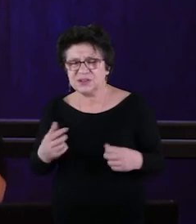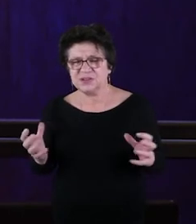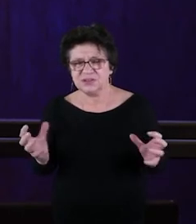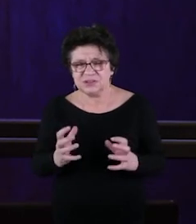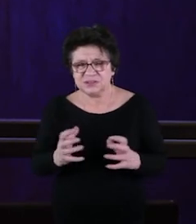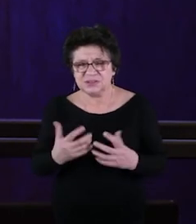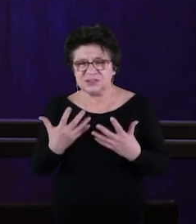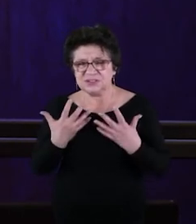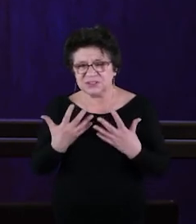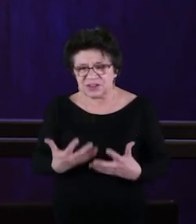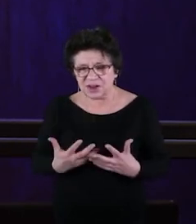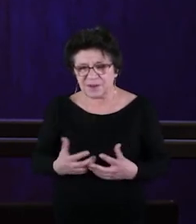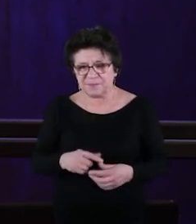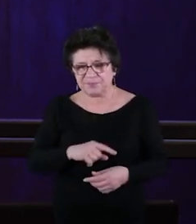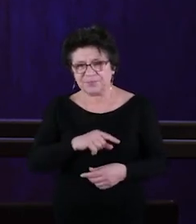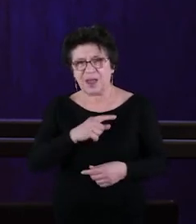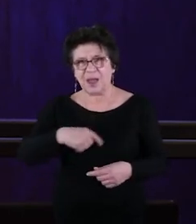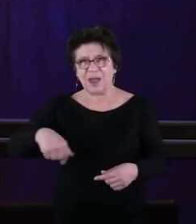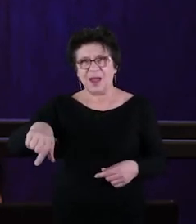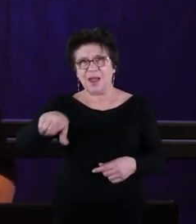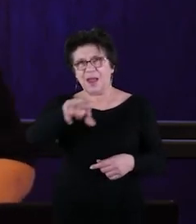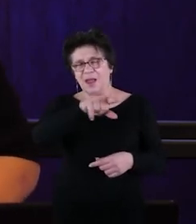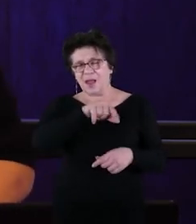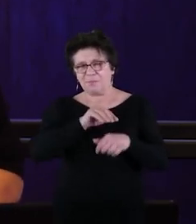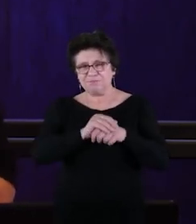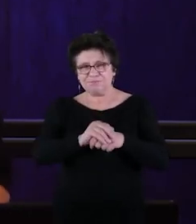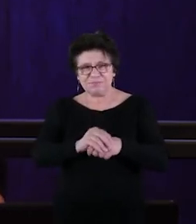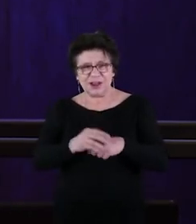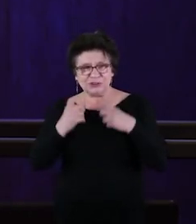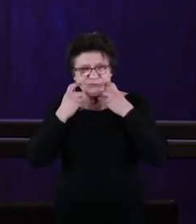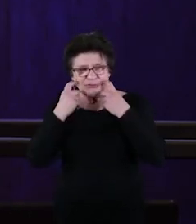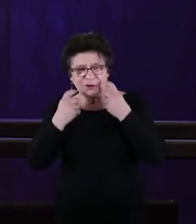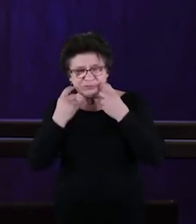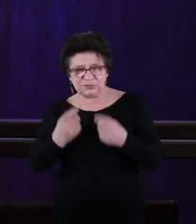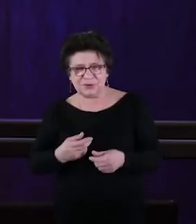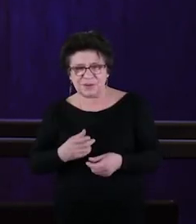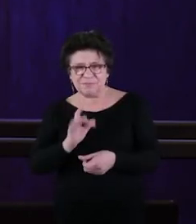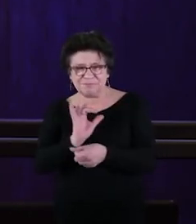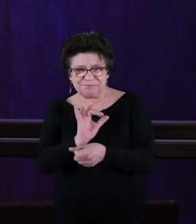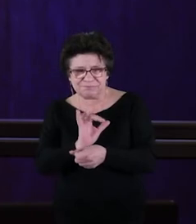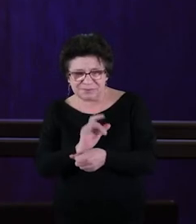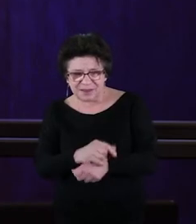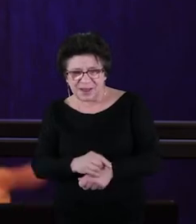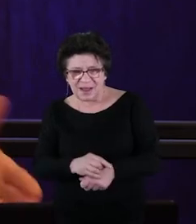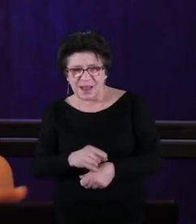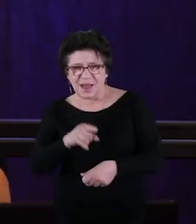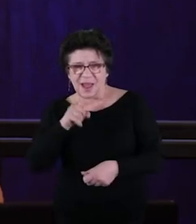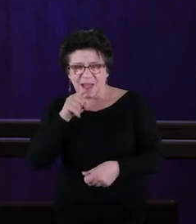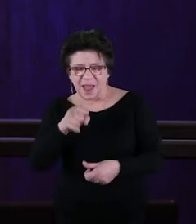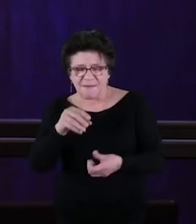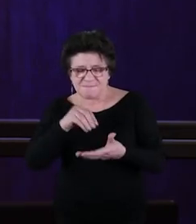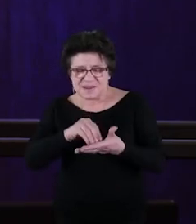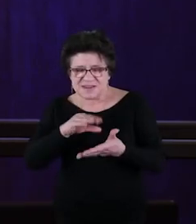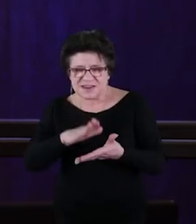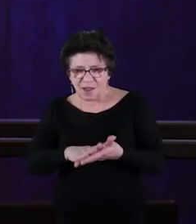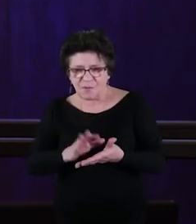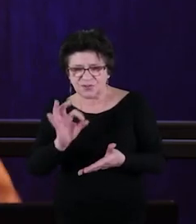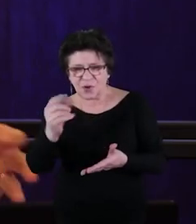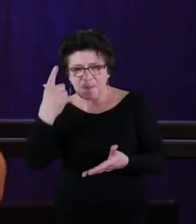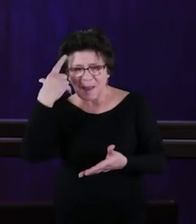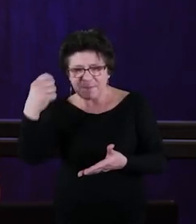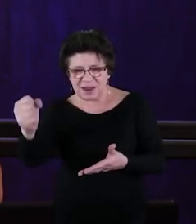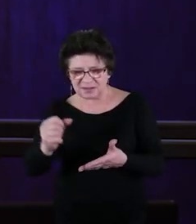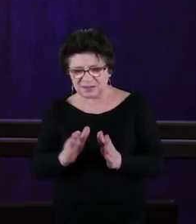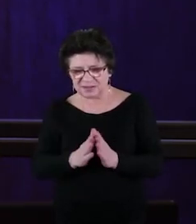troszkę sobie wszyscy sobie zażartowali ona ten żart z siebie Opisała w pamiętnikach i stąd możemy wiedzieć jak również